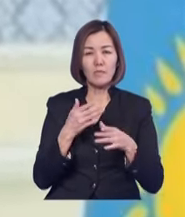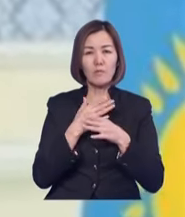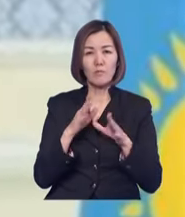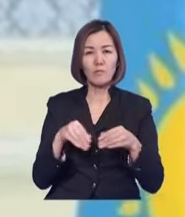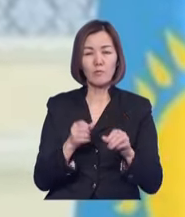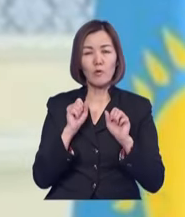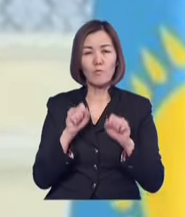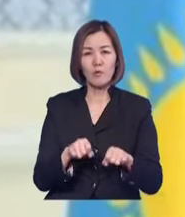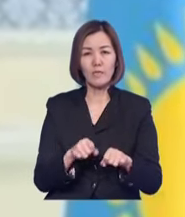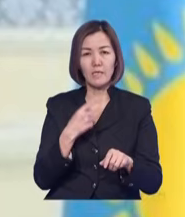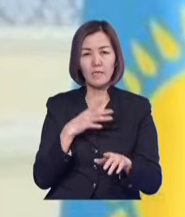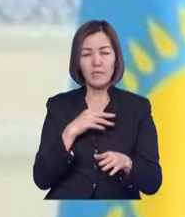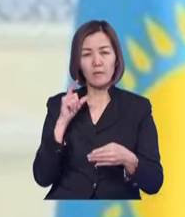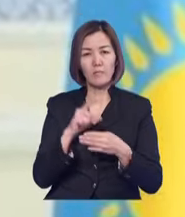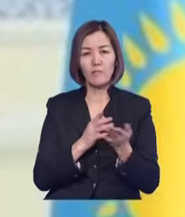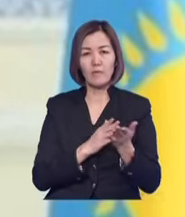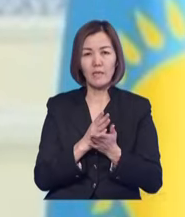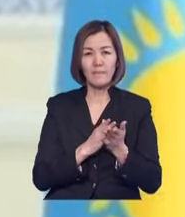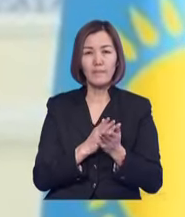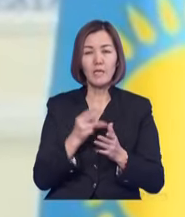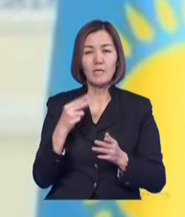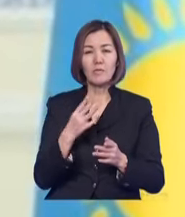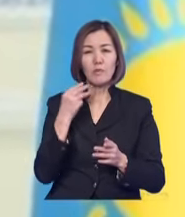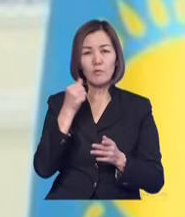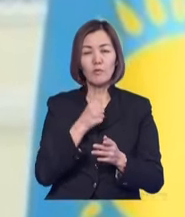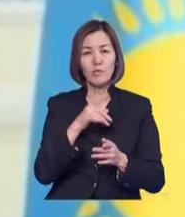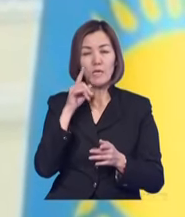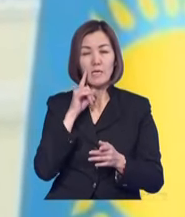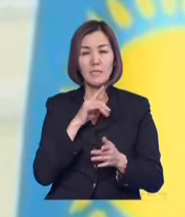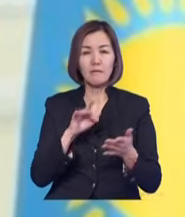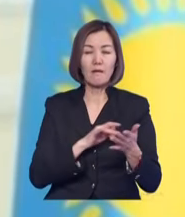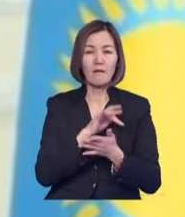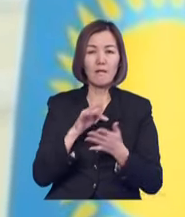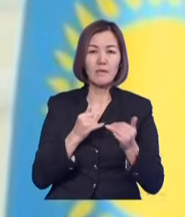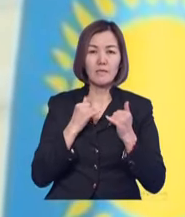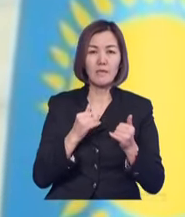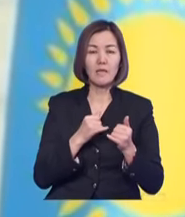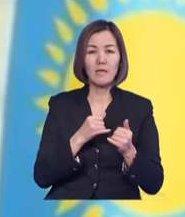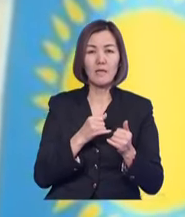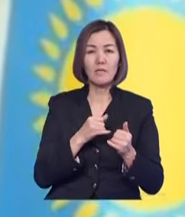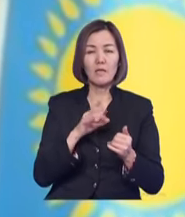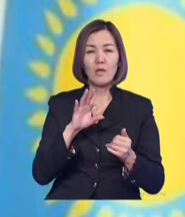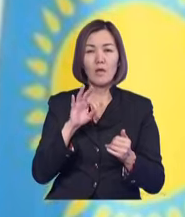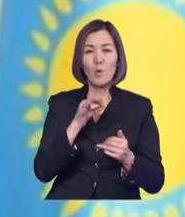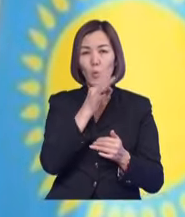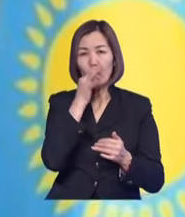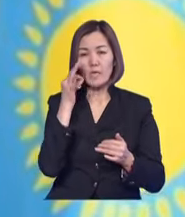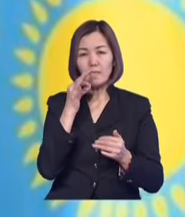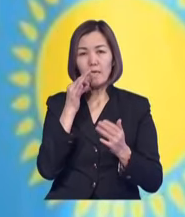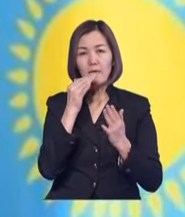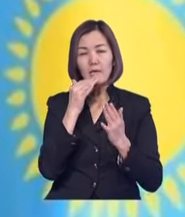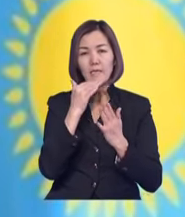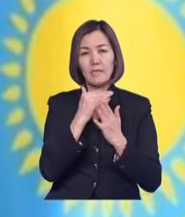құрылысына аз да болса үлес қосуға шақырамыз, деді мүфти. Айта кетейік, бұған дейін 2024 жылғы Қазақстан қалаларына арналған ораза